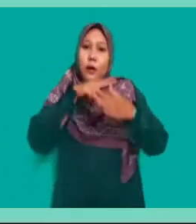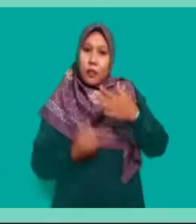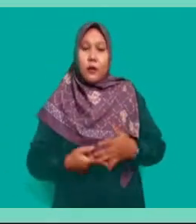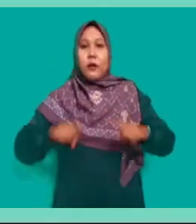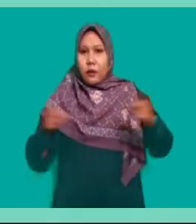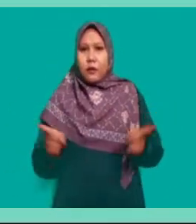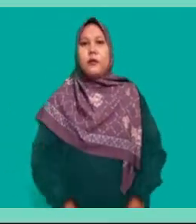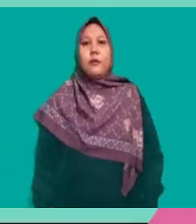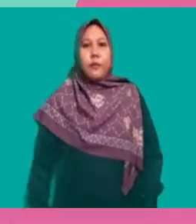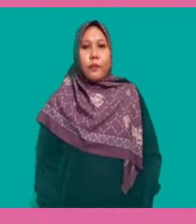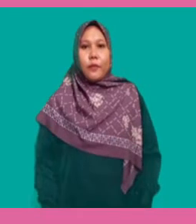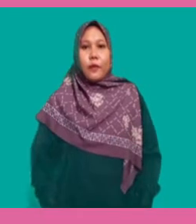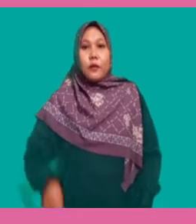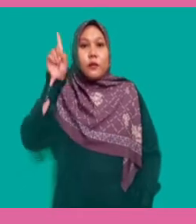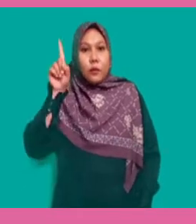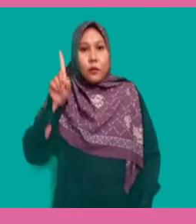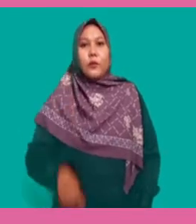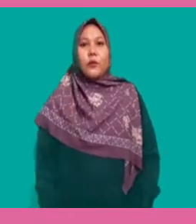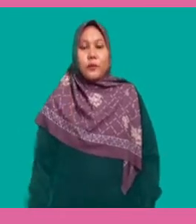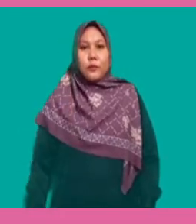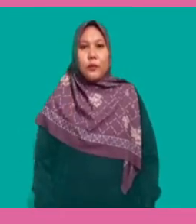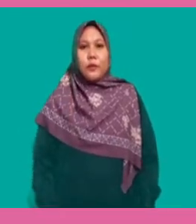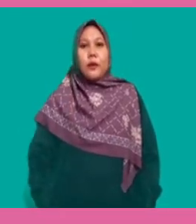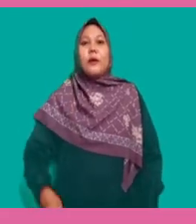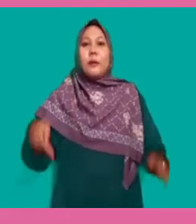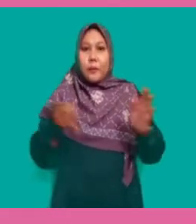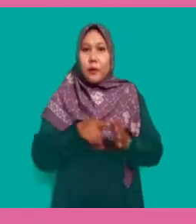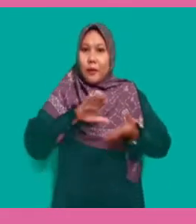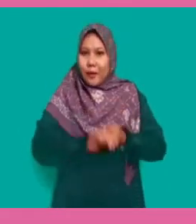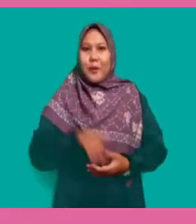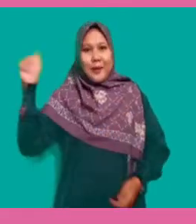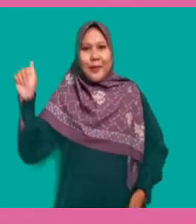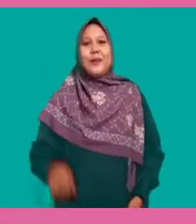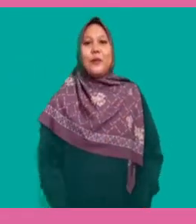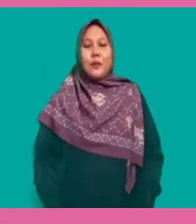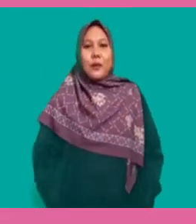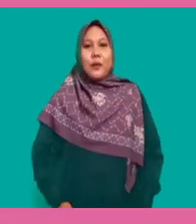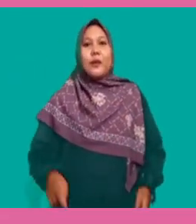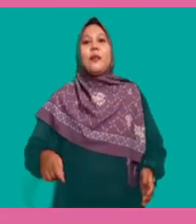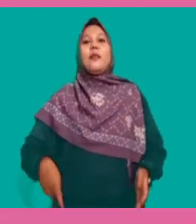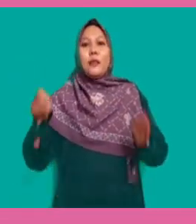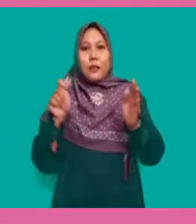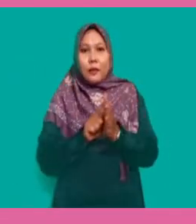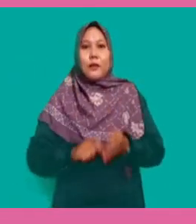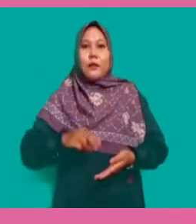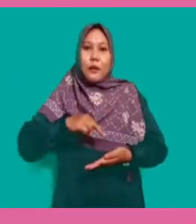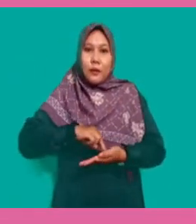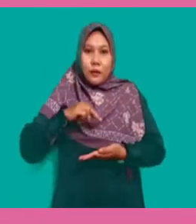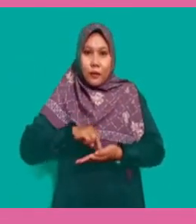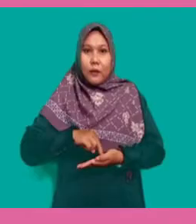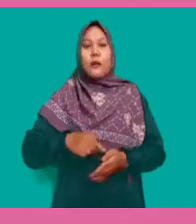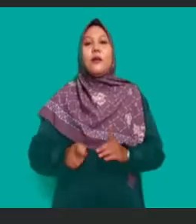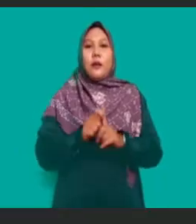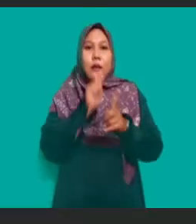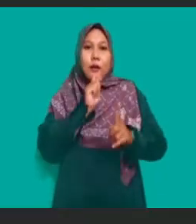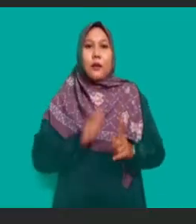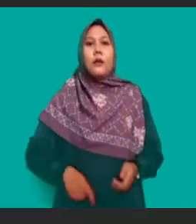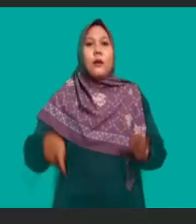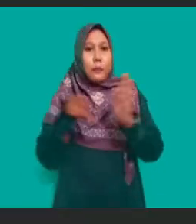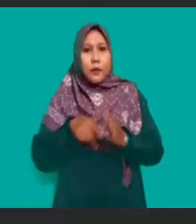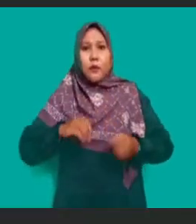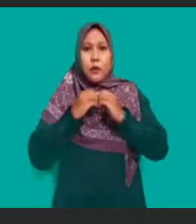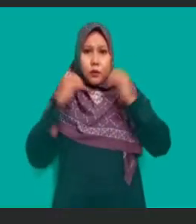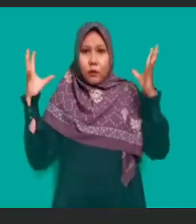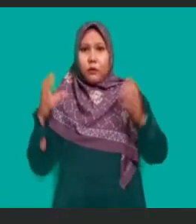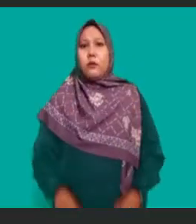perkawinan, yang terdiri dari perceraian, isbat nikah, dispensasi kawin, harta bersama,